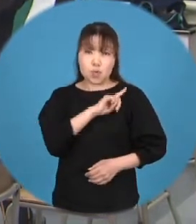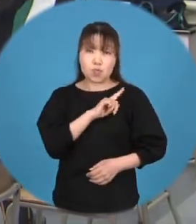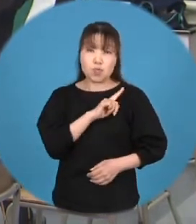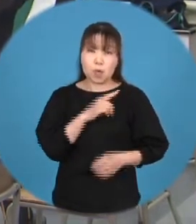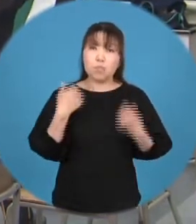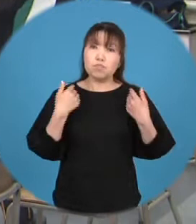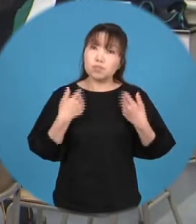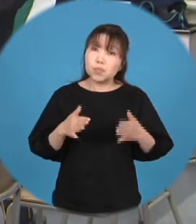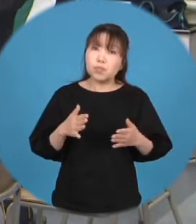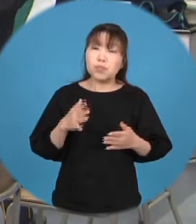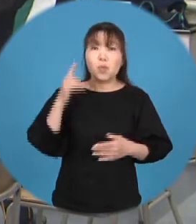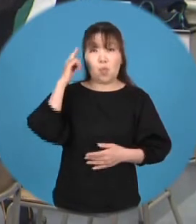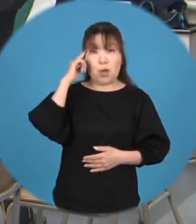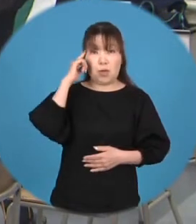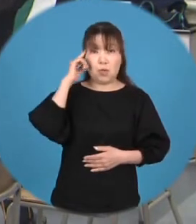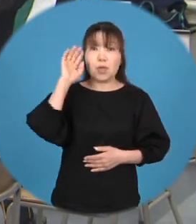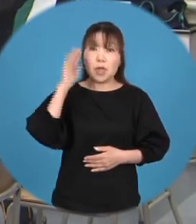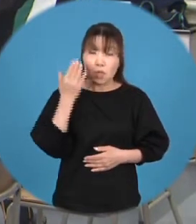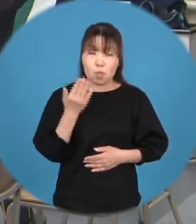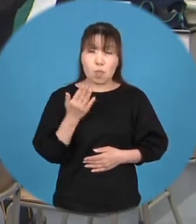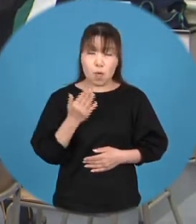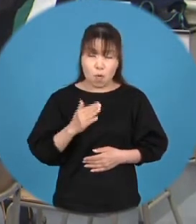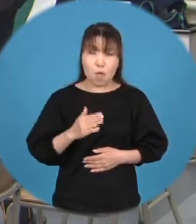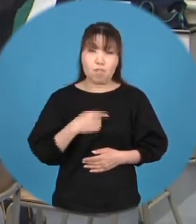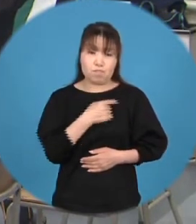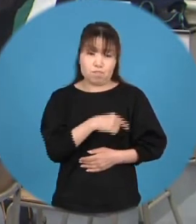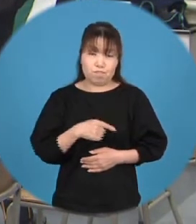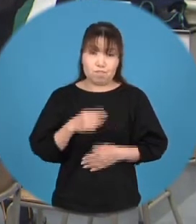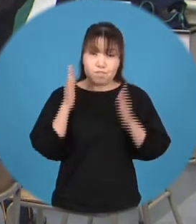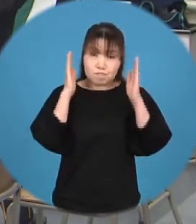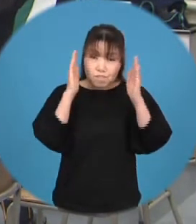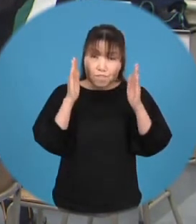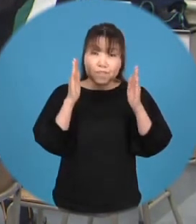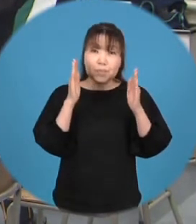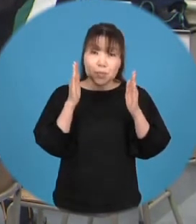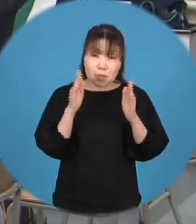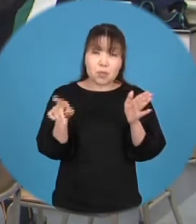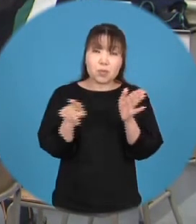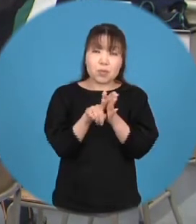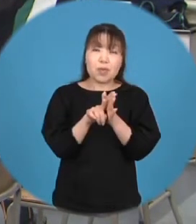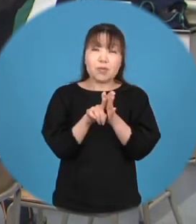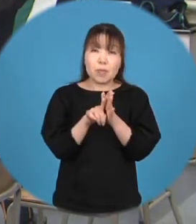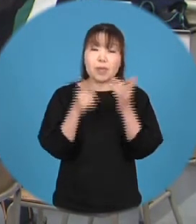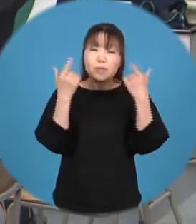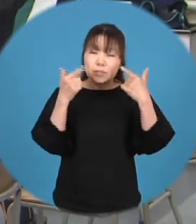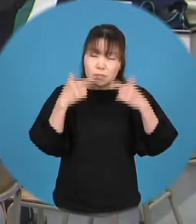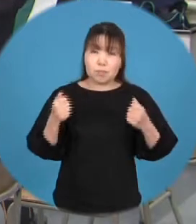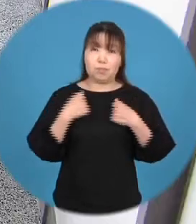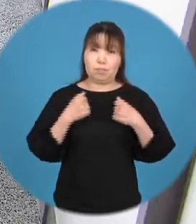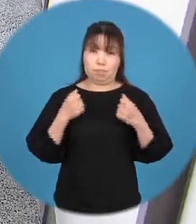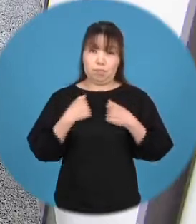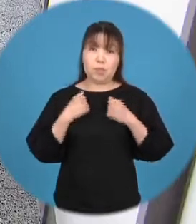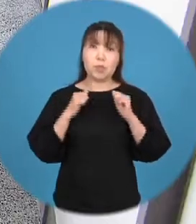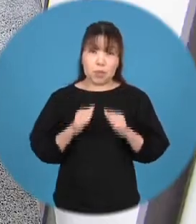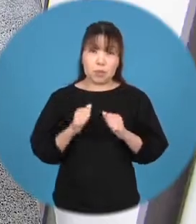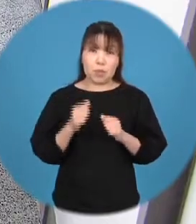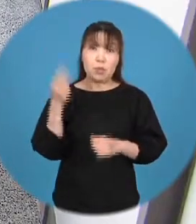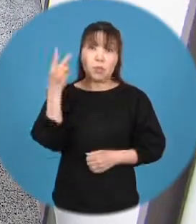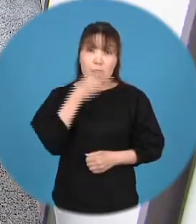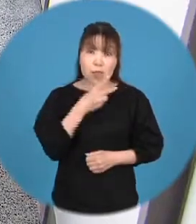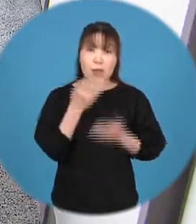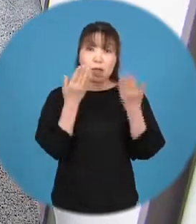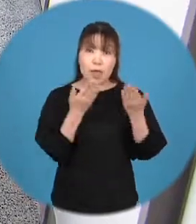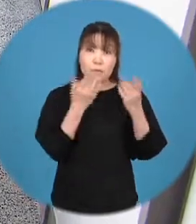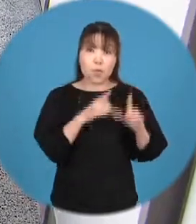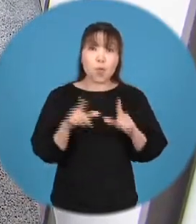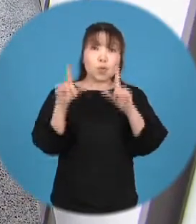要ないと思われがちですが、高い集中力、忍耐力をつけるために日々トレーニングをしています。また学校生